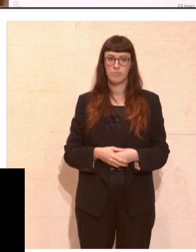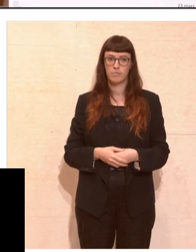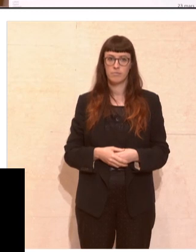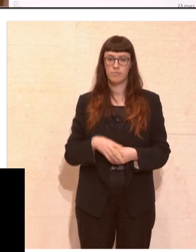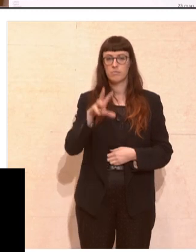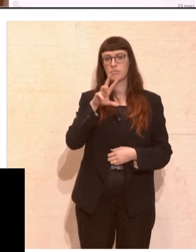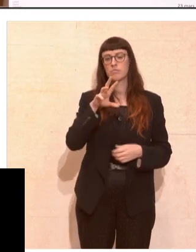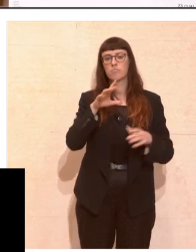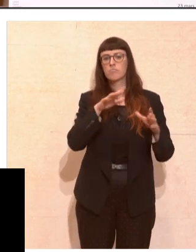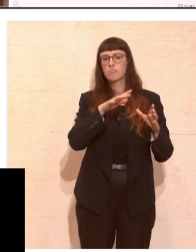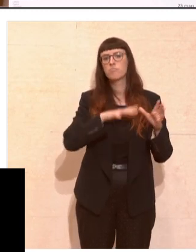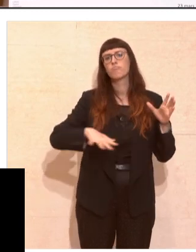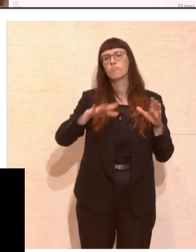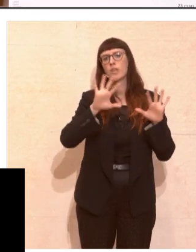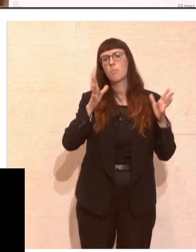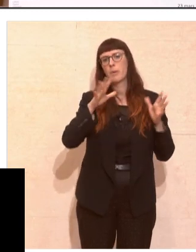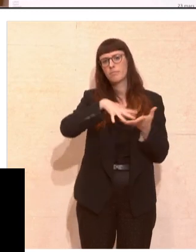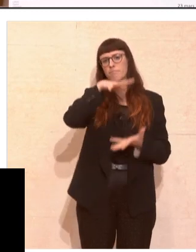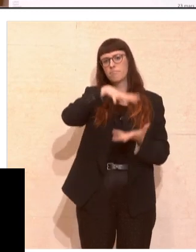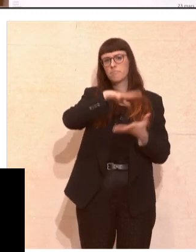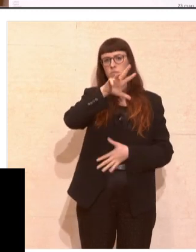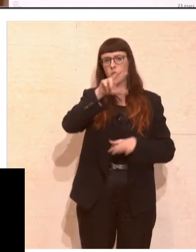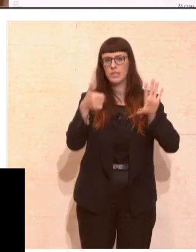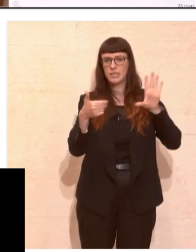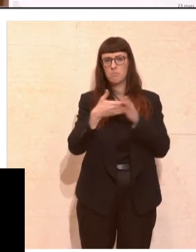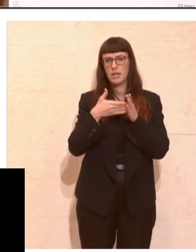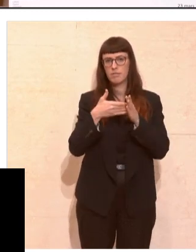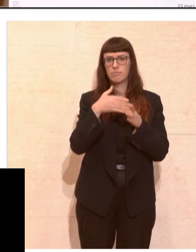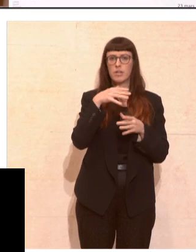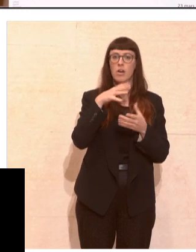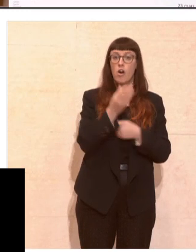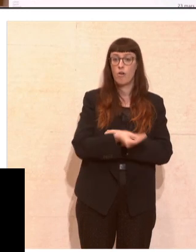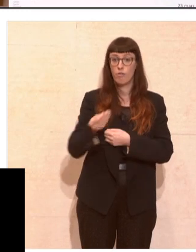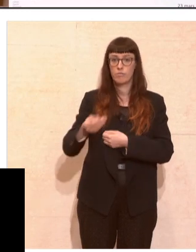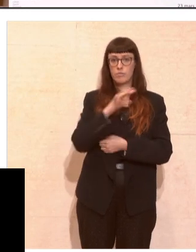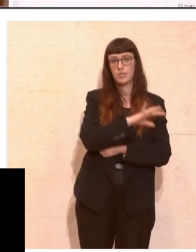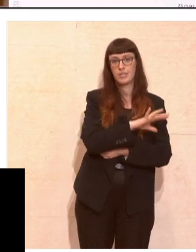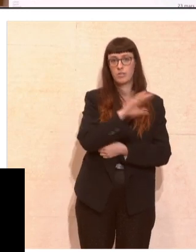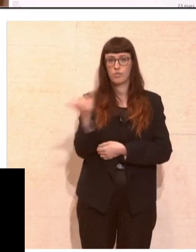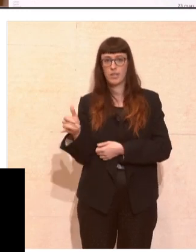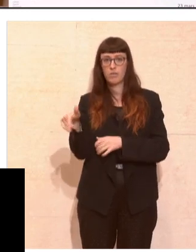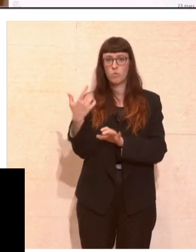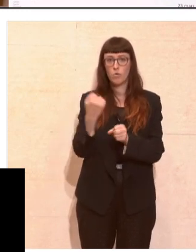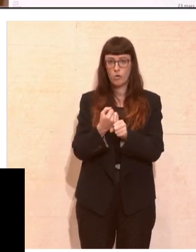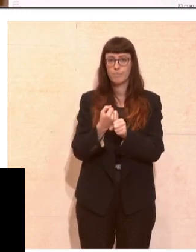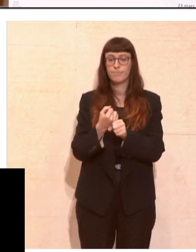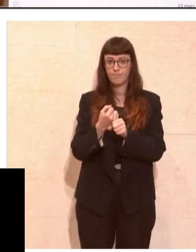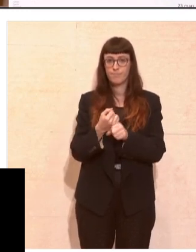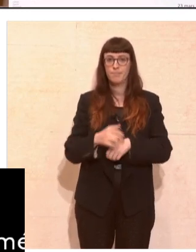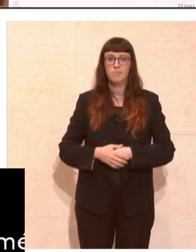36 000 de façon approximative d'enfants de 5 à 12 ans qui font partie de cette